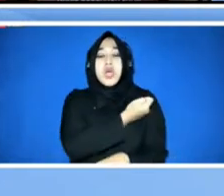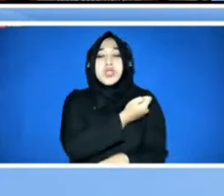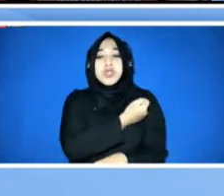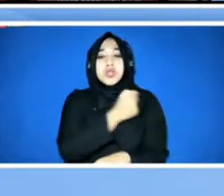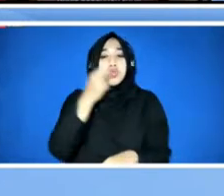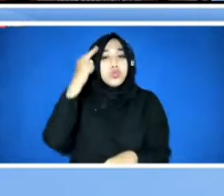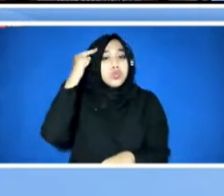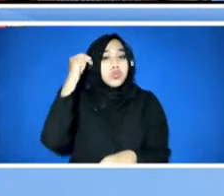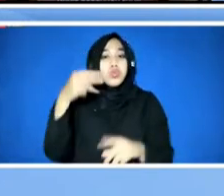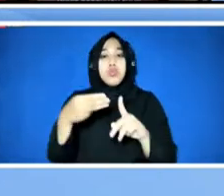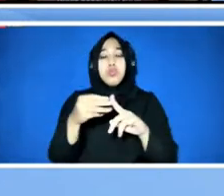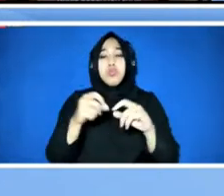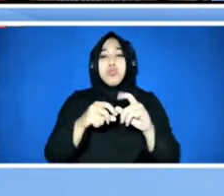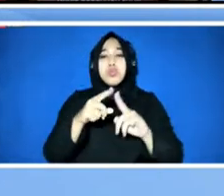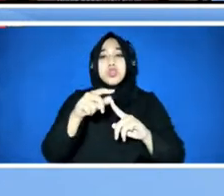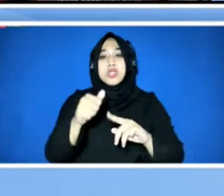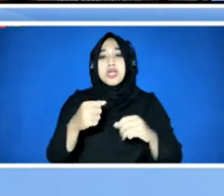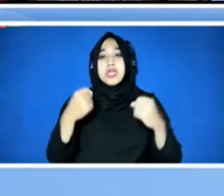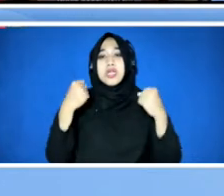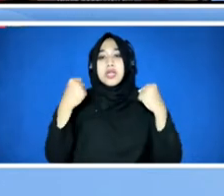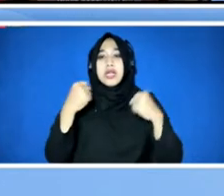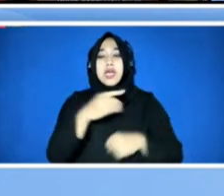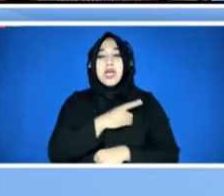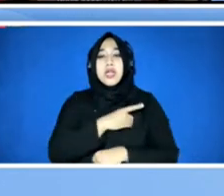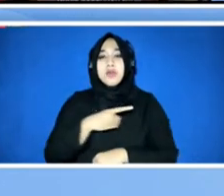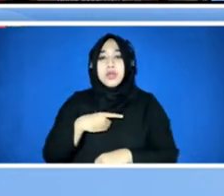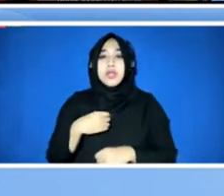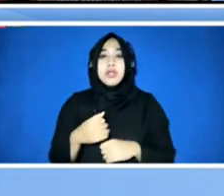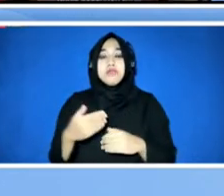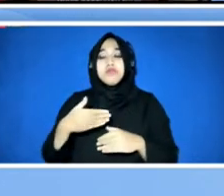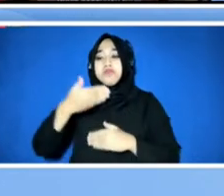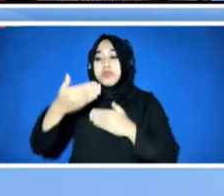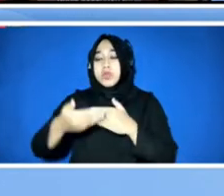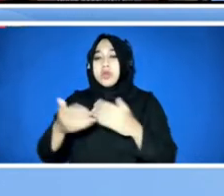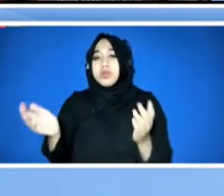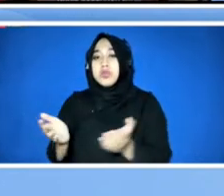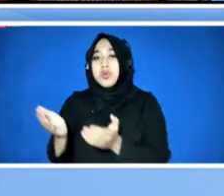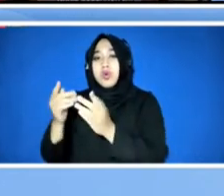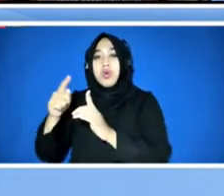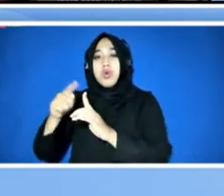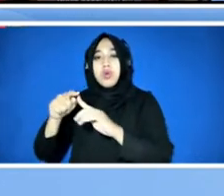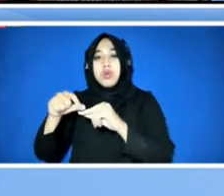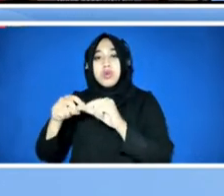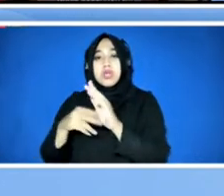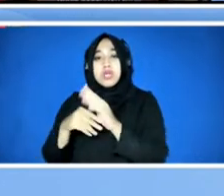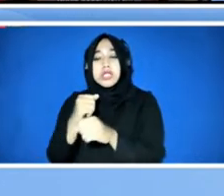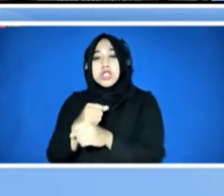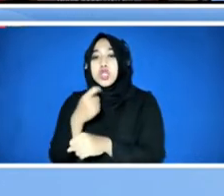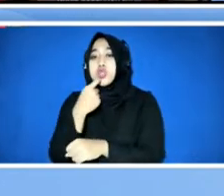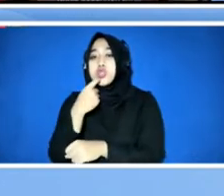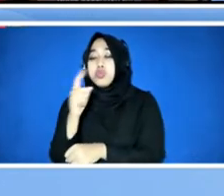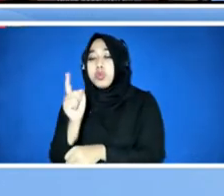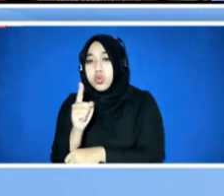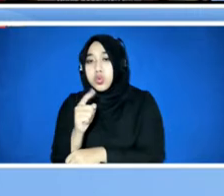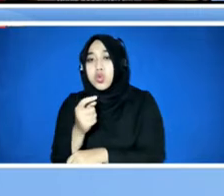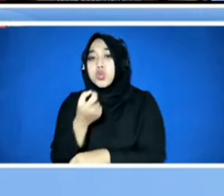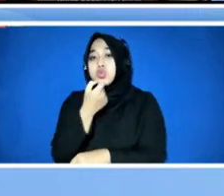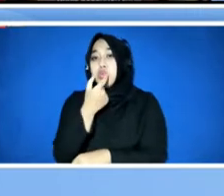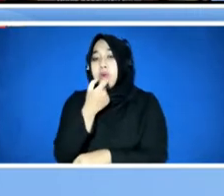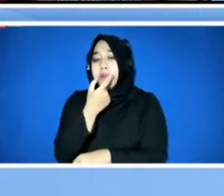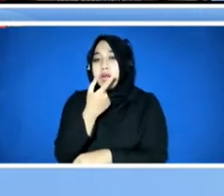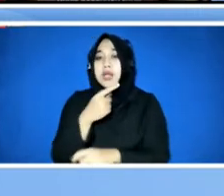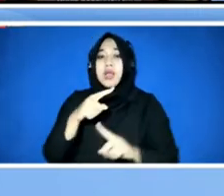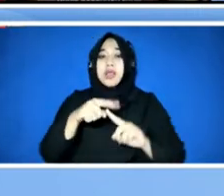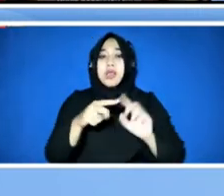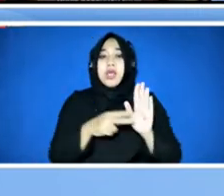booster shot. Nah, kemudian barulah kemudian kita dorong untuk tracing ini, kita coba suplemen, maka dari TNI